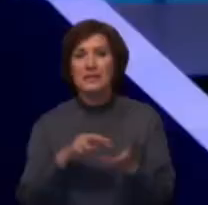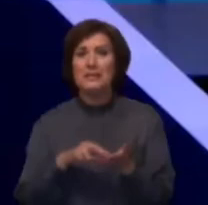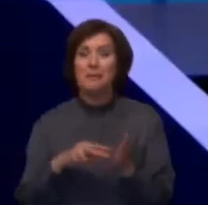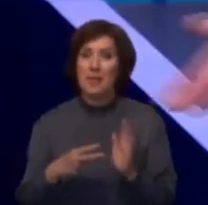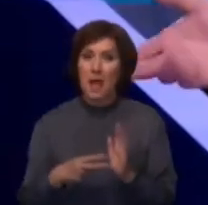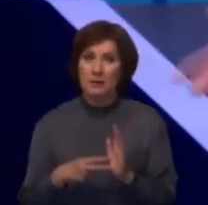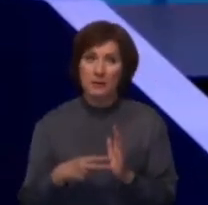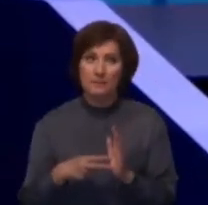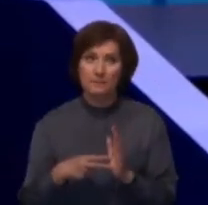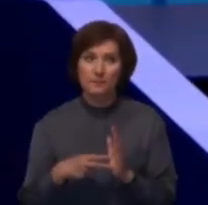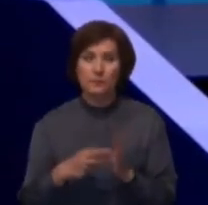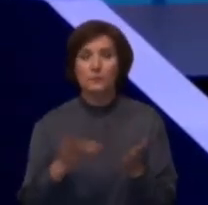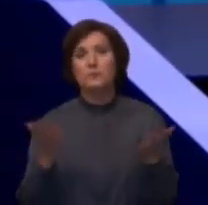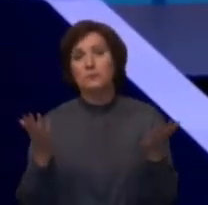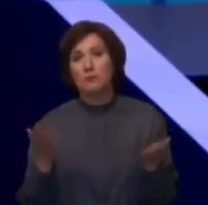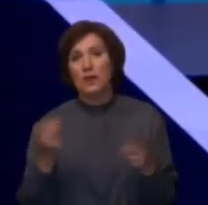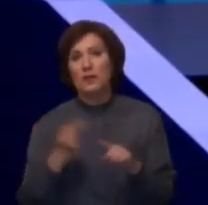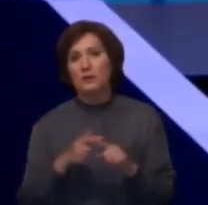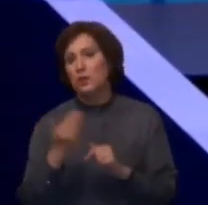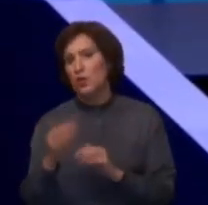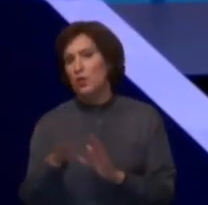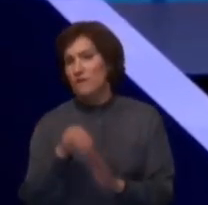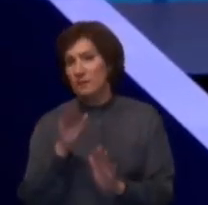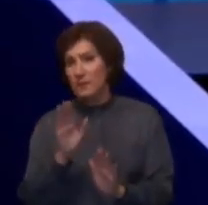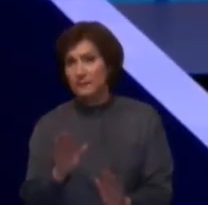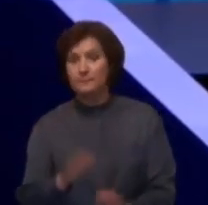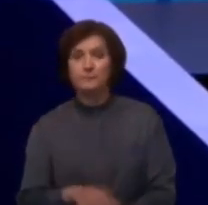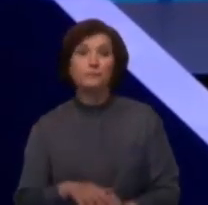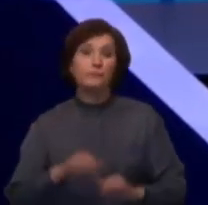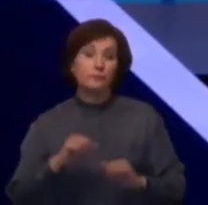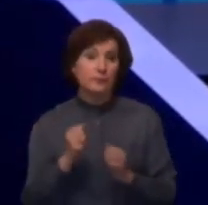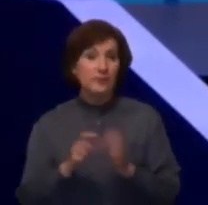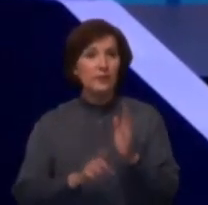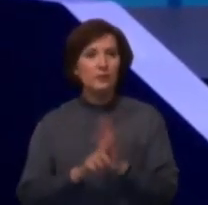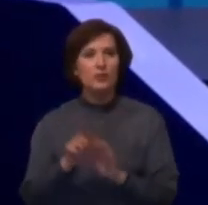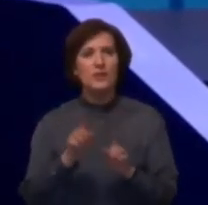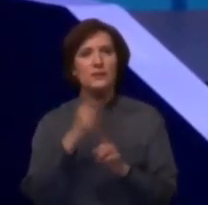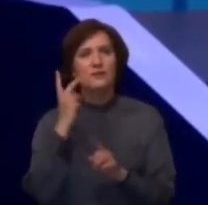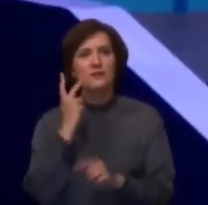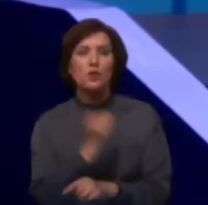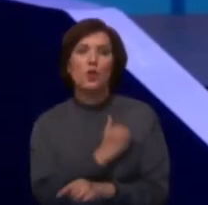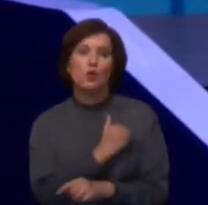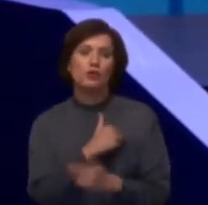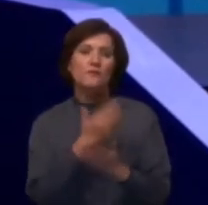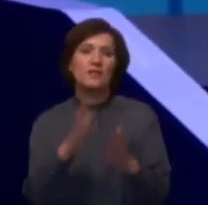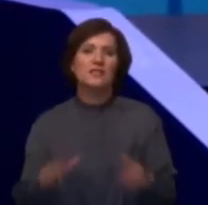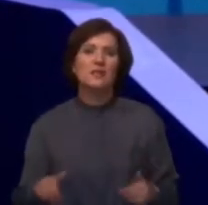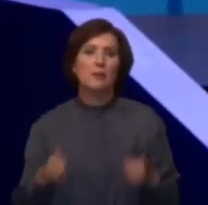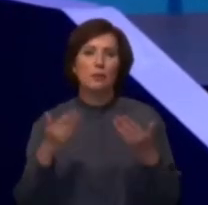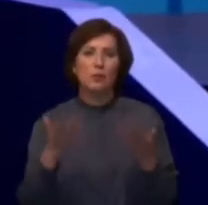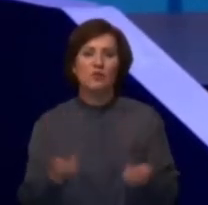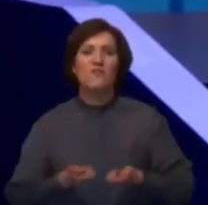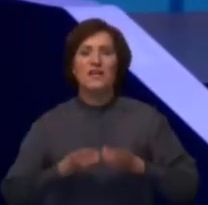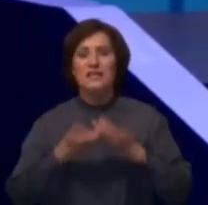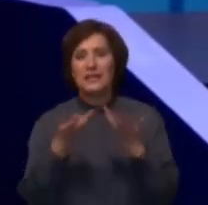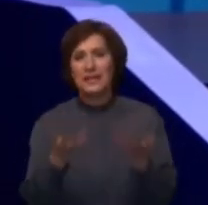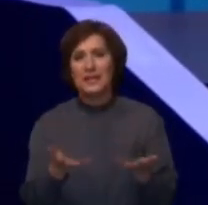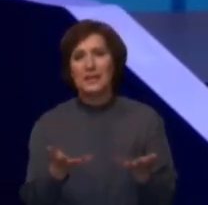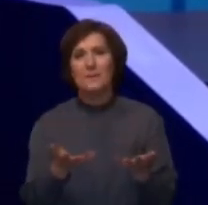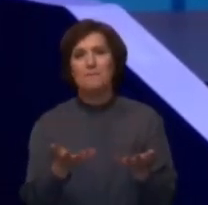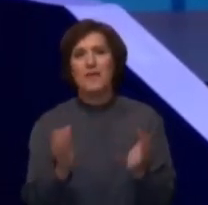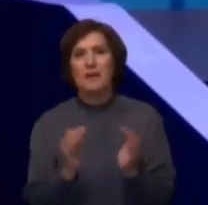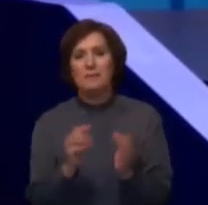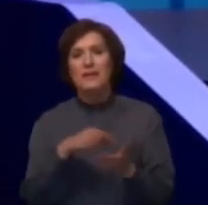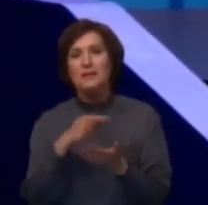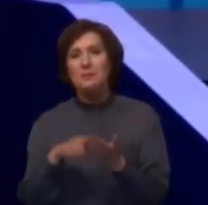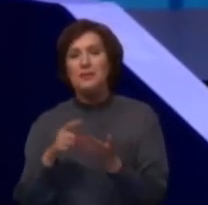плани. Ну, це його вибір. Друзі, на початку ми, як завжди, хочемо вам запропонувати кілька бліц-питань